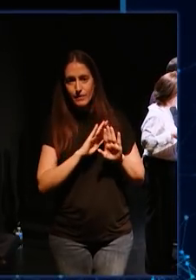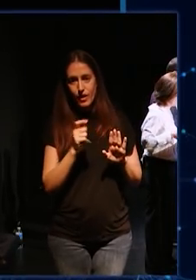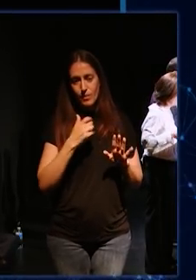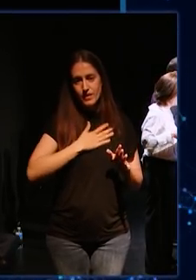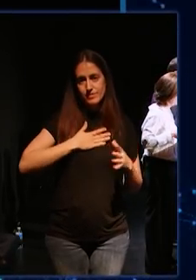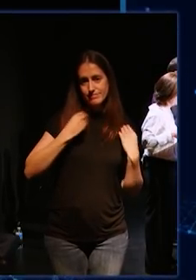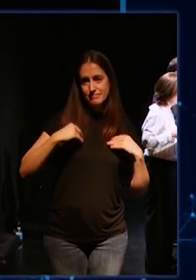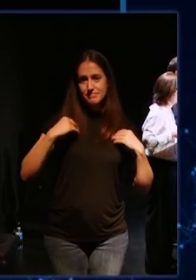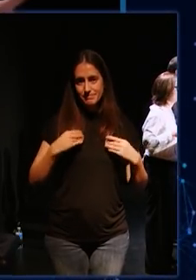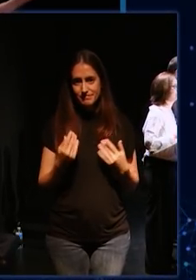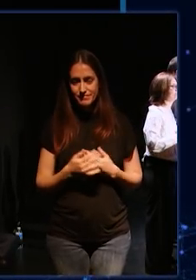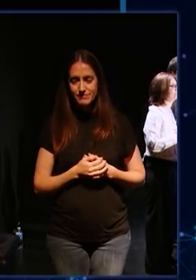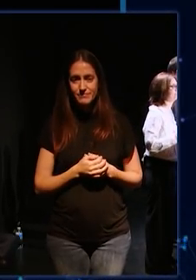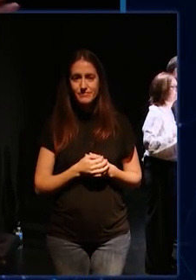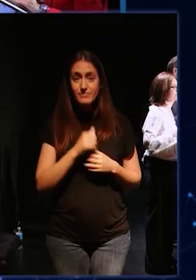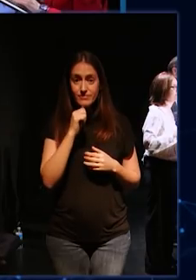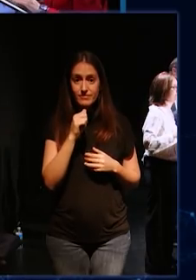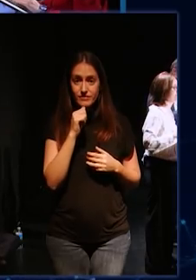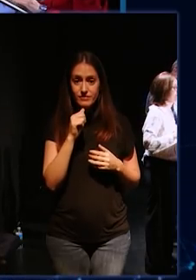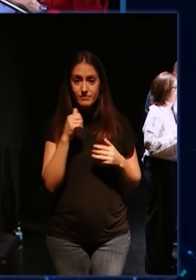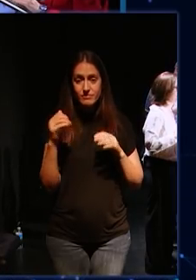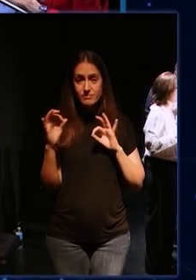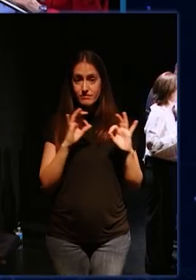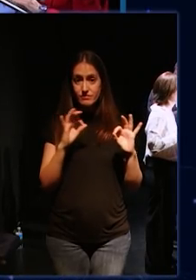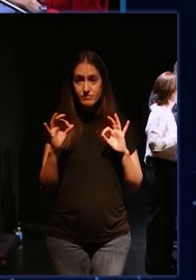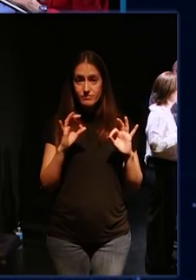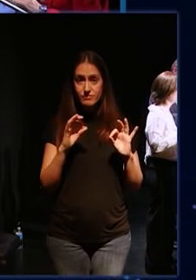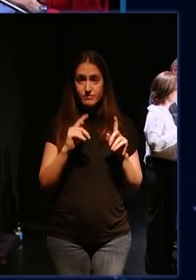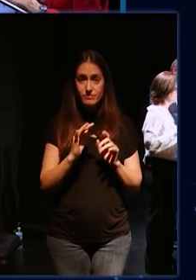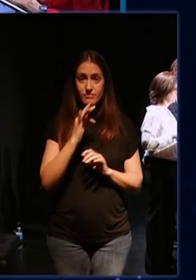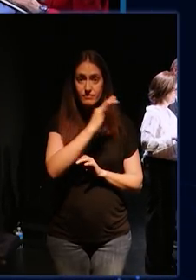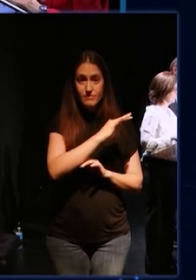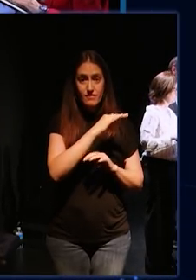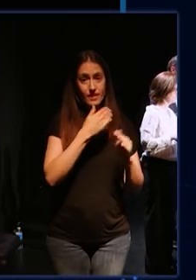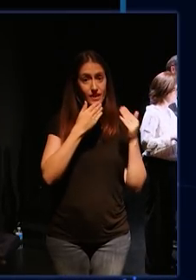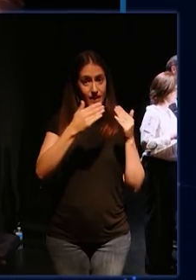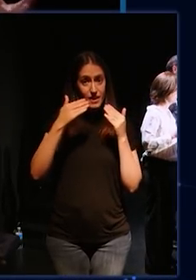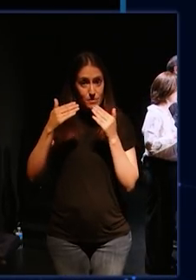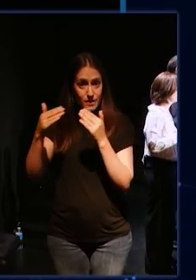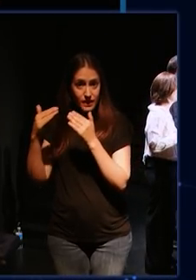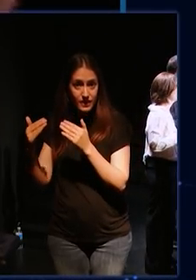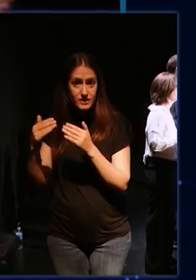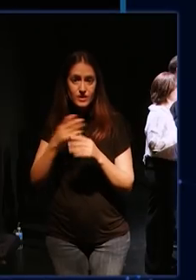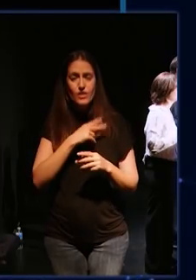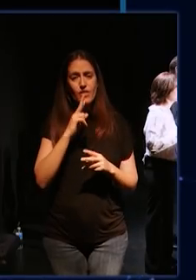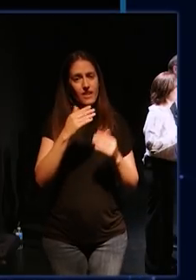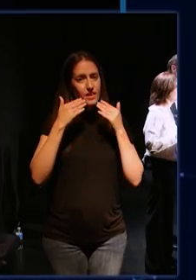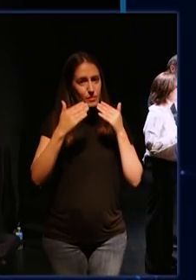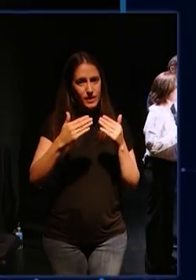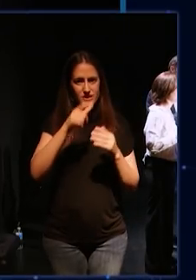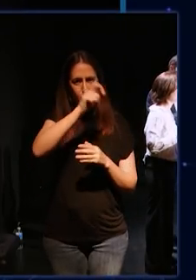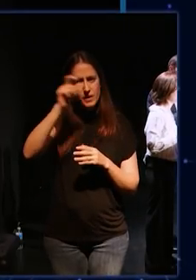distesa. Així que ara ja és el torn dels agraïments, d'agrair a tota la gent que ha fet